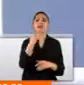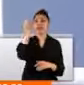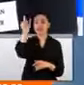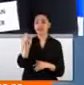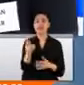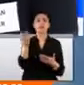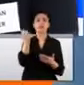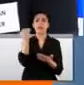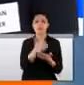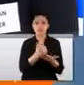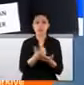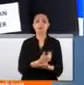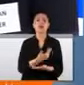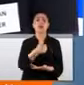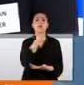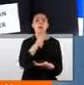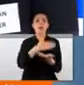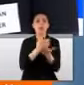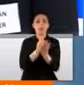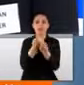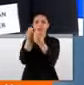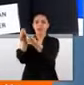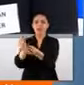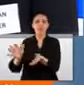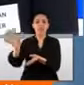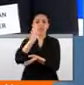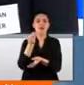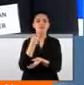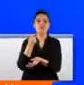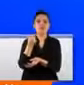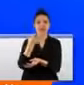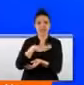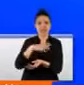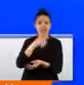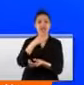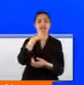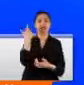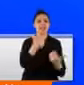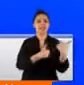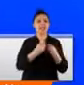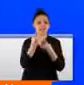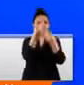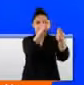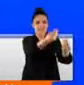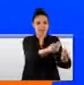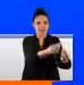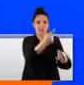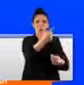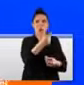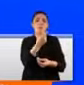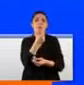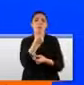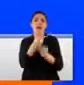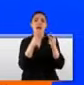hem de babasından miras kalan parayı kendisinden borç para isteyen erkek arkadaşına vermişti. Üstelik verdiği o paranın evlilik